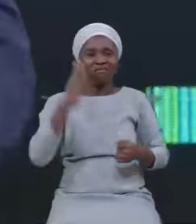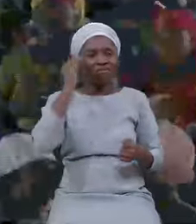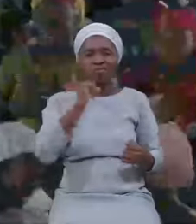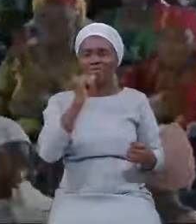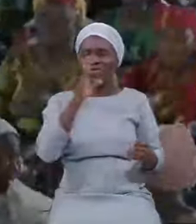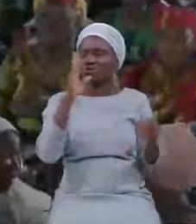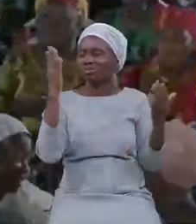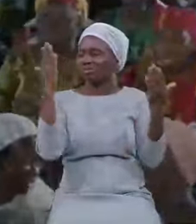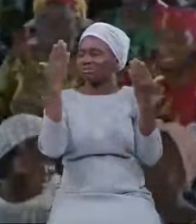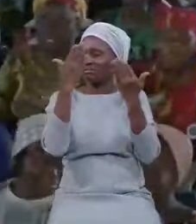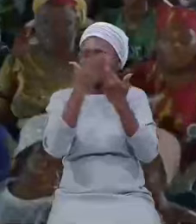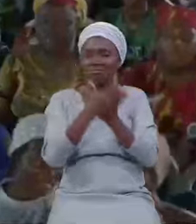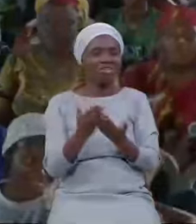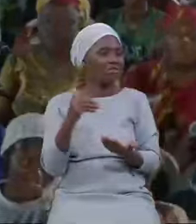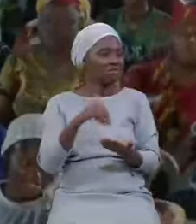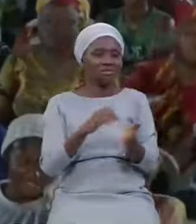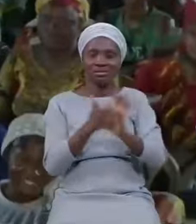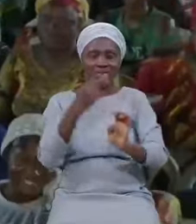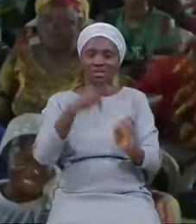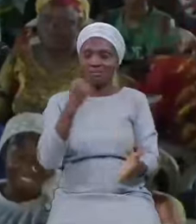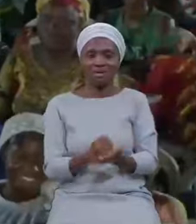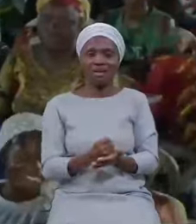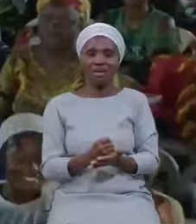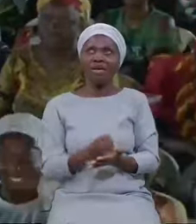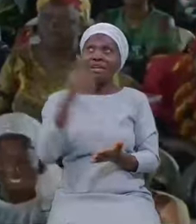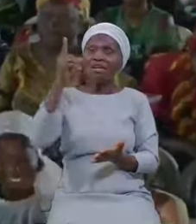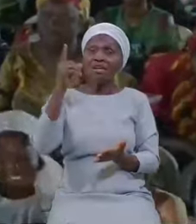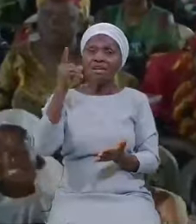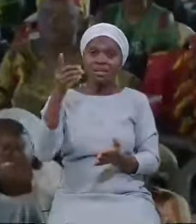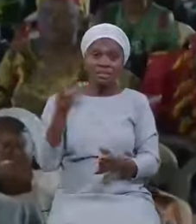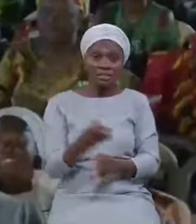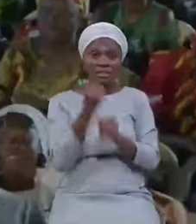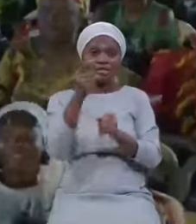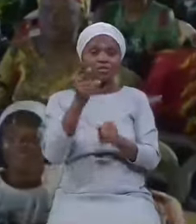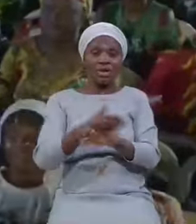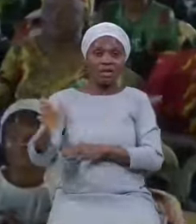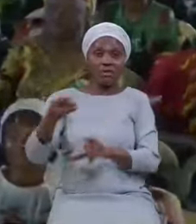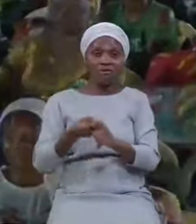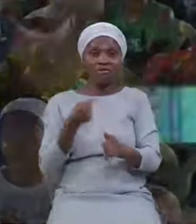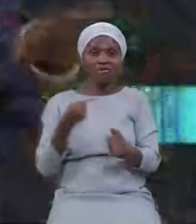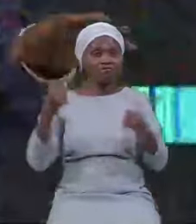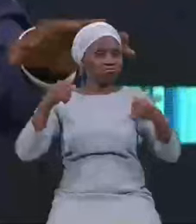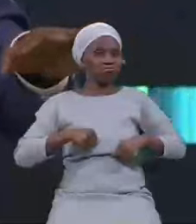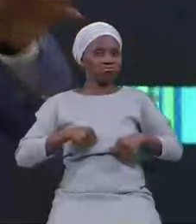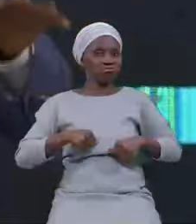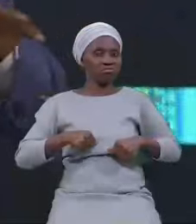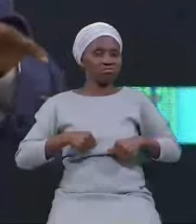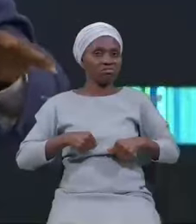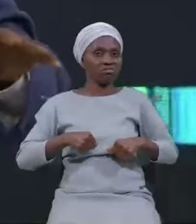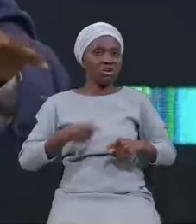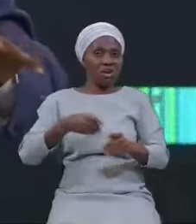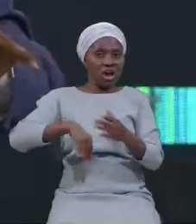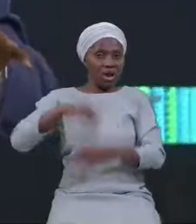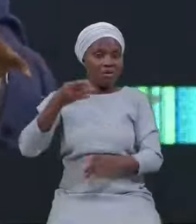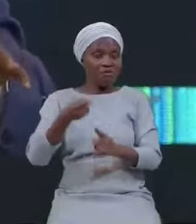Il ôte la damnation de ta vie. Et il te conduit à la vie justifiée devant